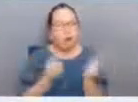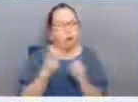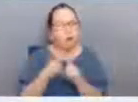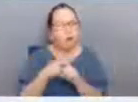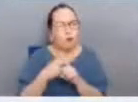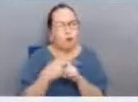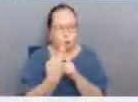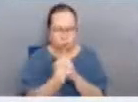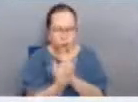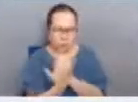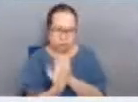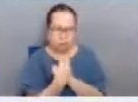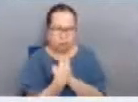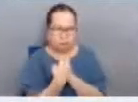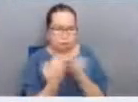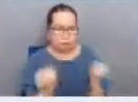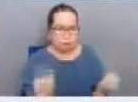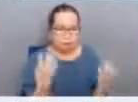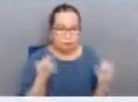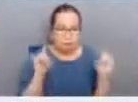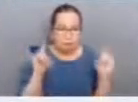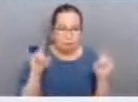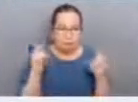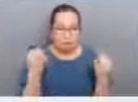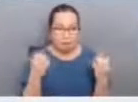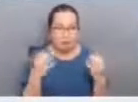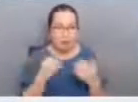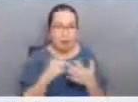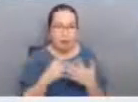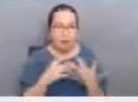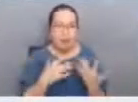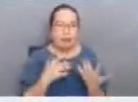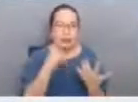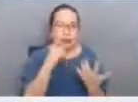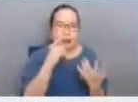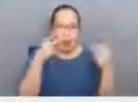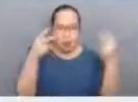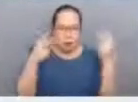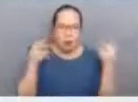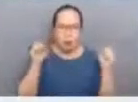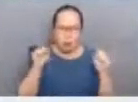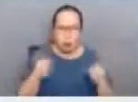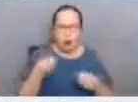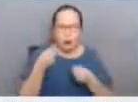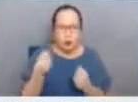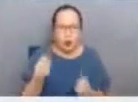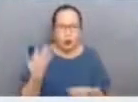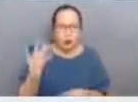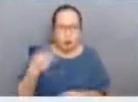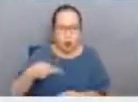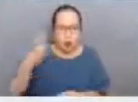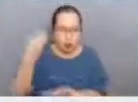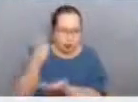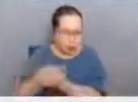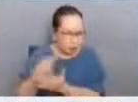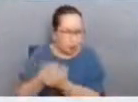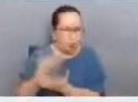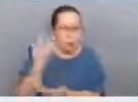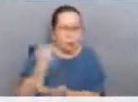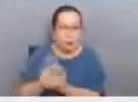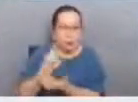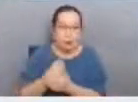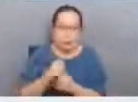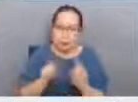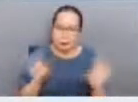ahensya, no? Pangatlo po, kinakailangan yung makikipag-transact kayo lamang doon sa authorized representative ng ahensya